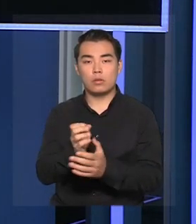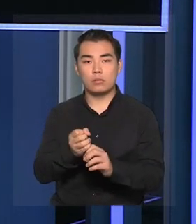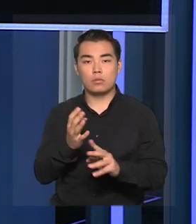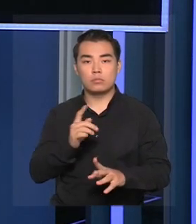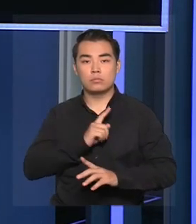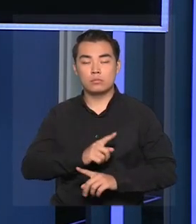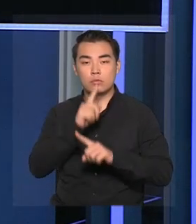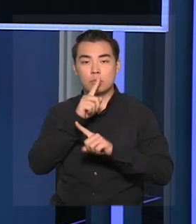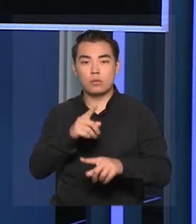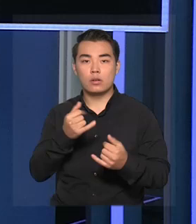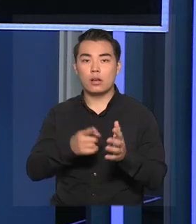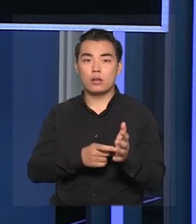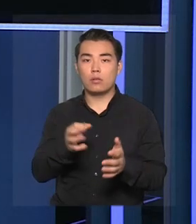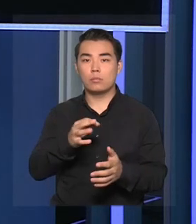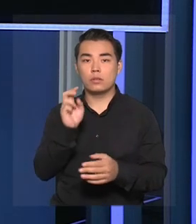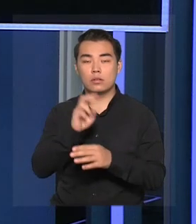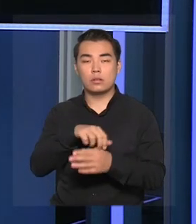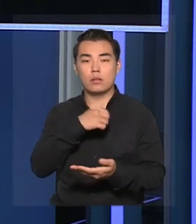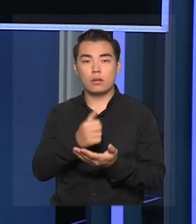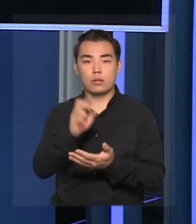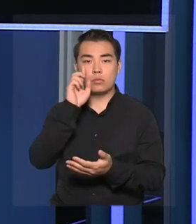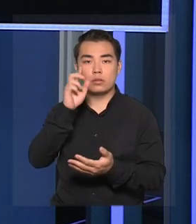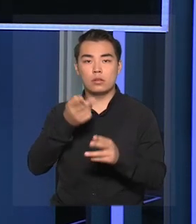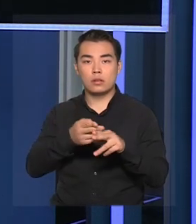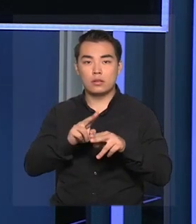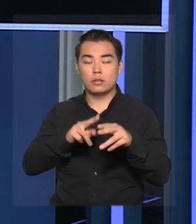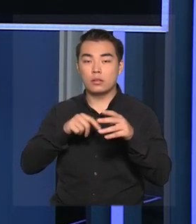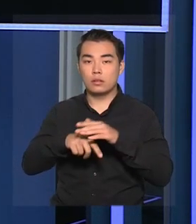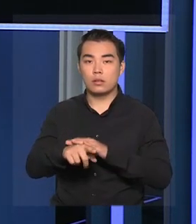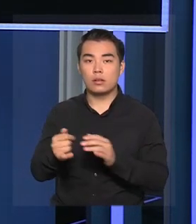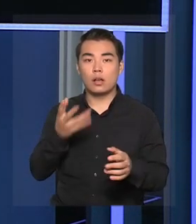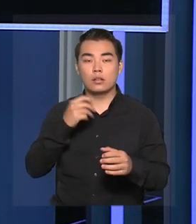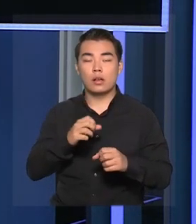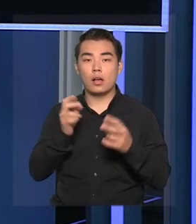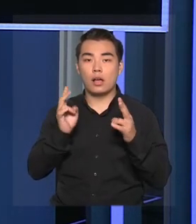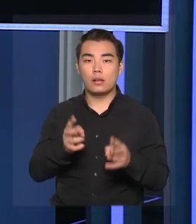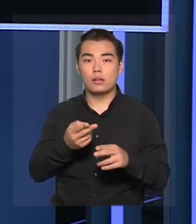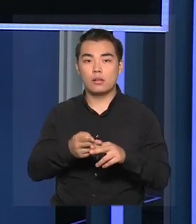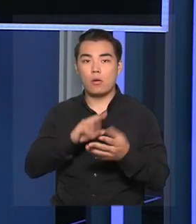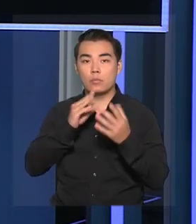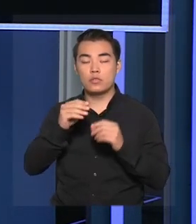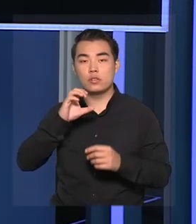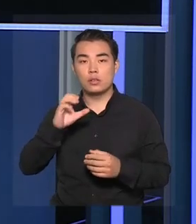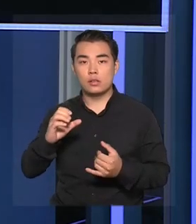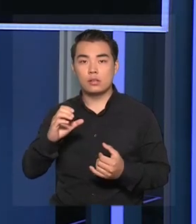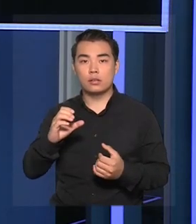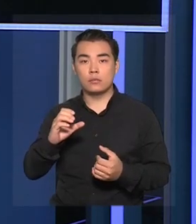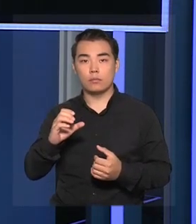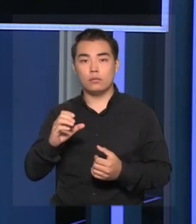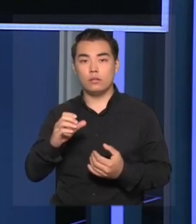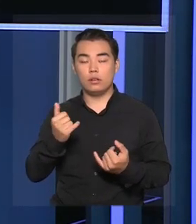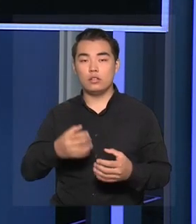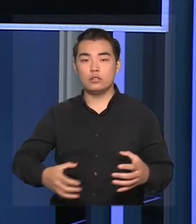күттірмейтін міндет. Қарағанды облысына барған мемлекет басшысы Қасым-Жомарт Тоқаев апат салдарын жою жөніндегі жедел